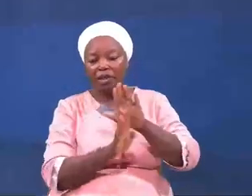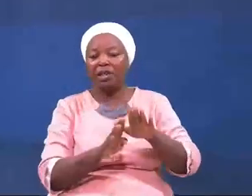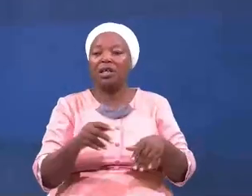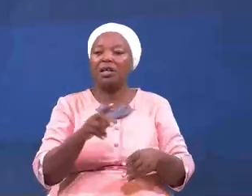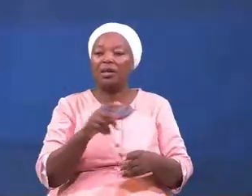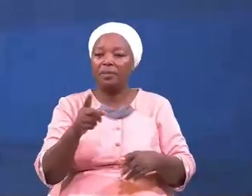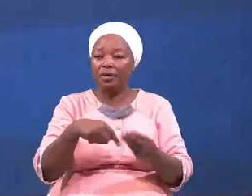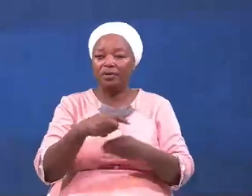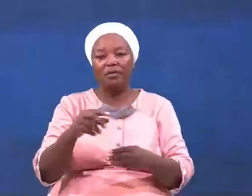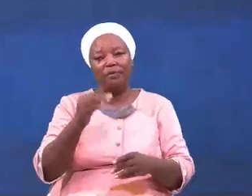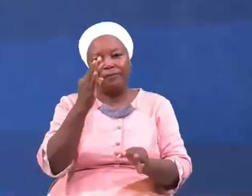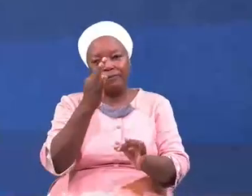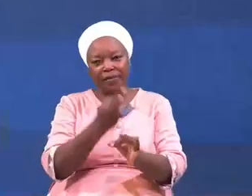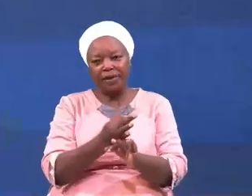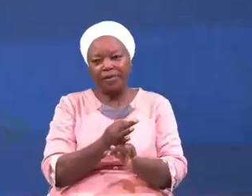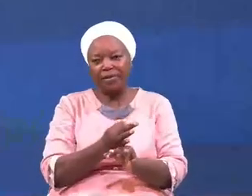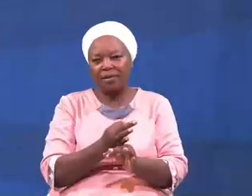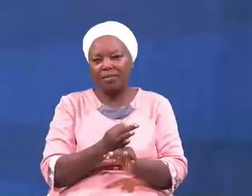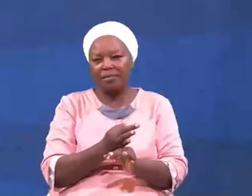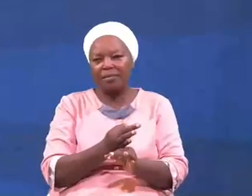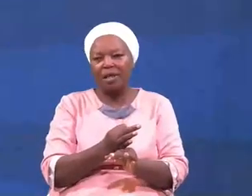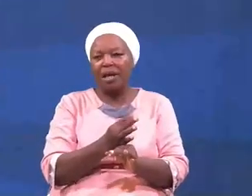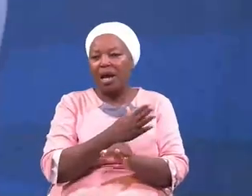Nous parlons fondamentalement de la foi.